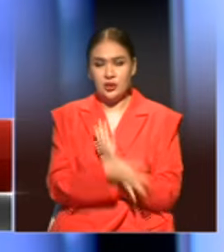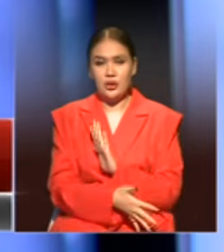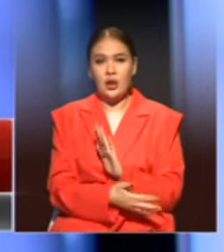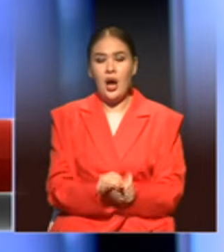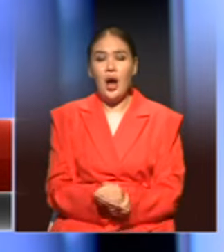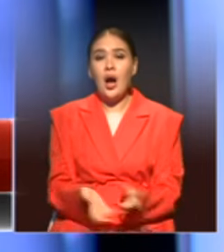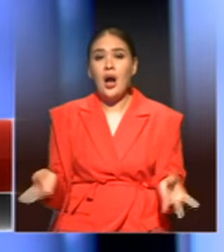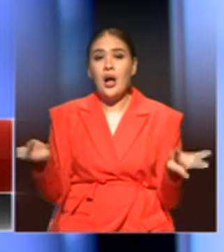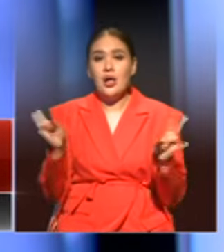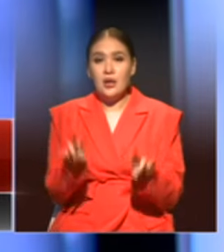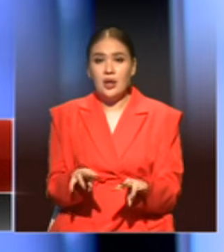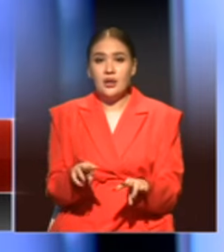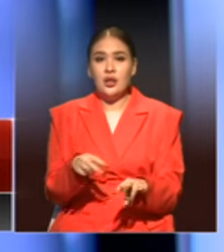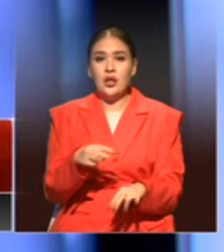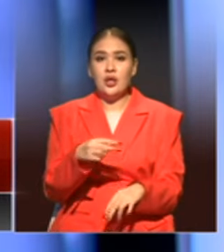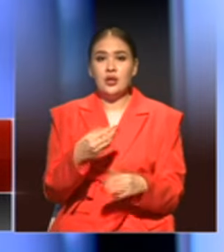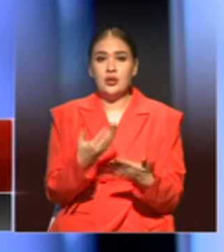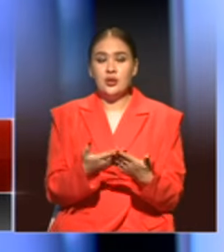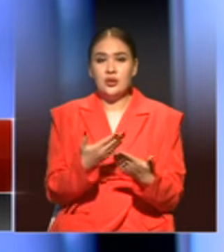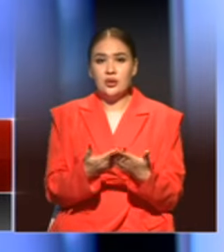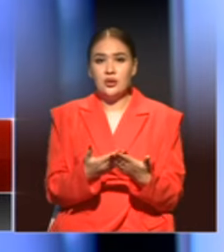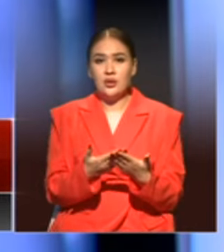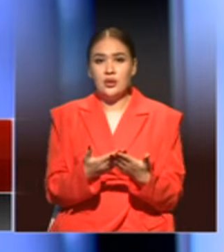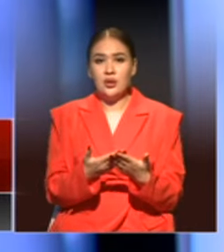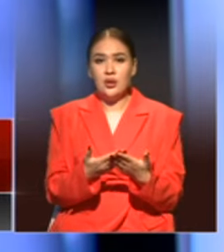қалған сұрыптауға